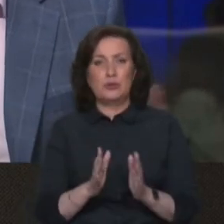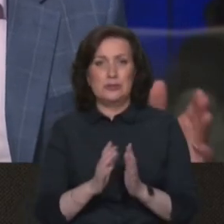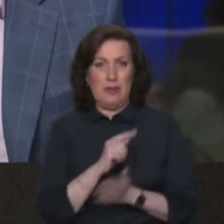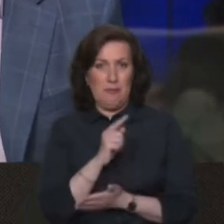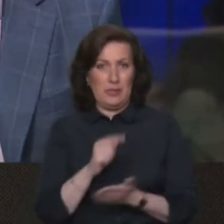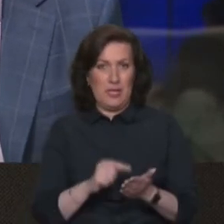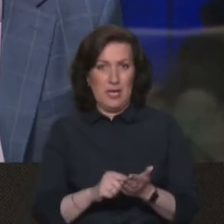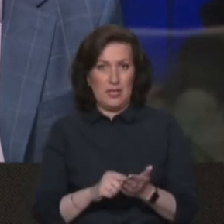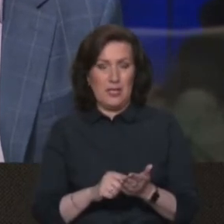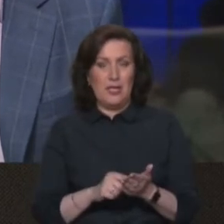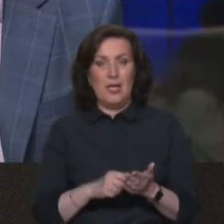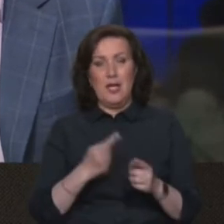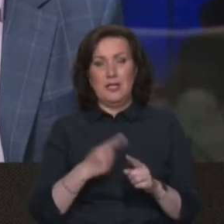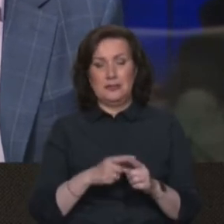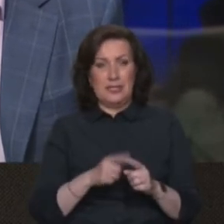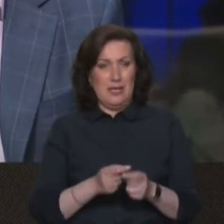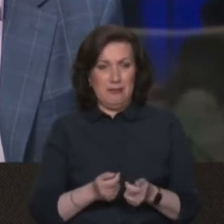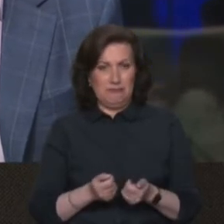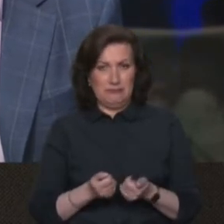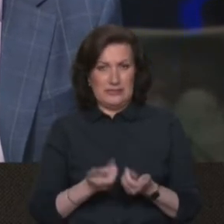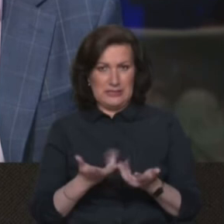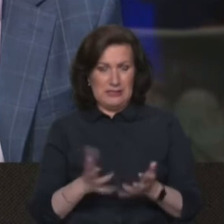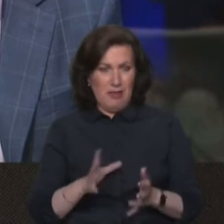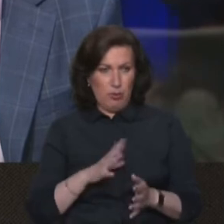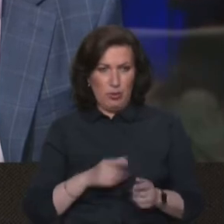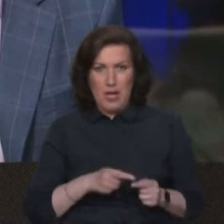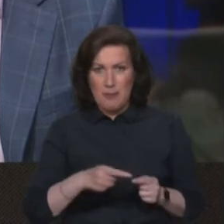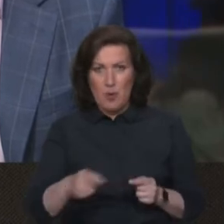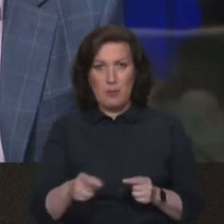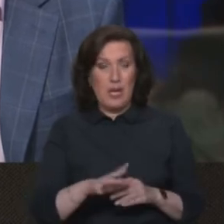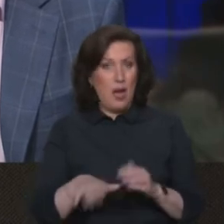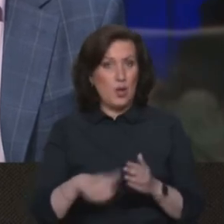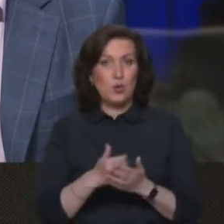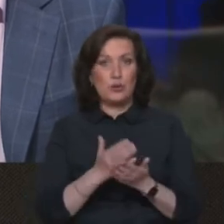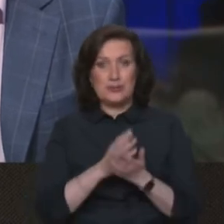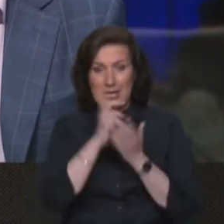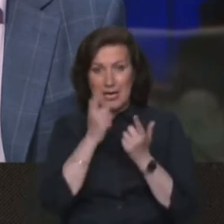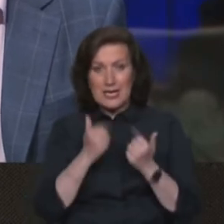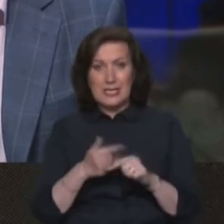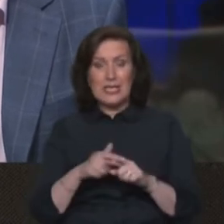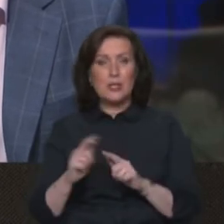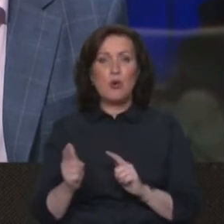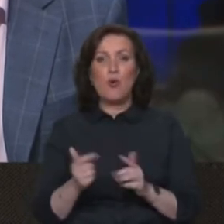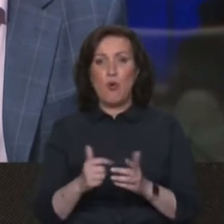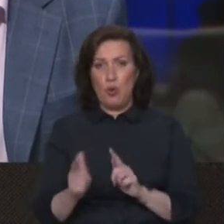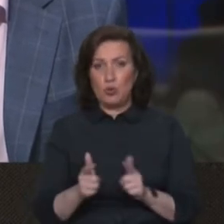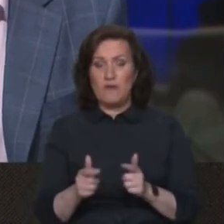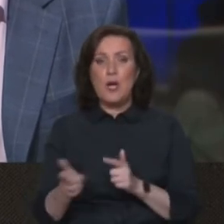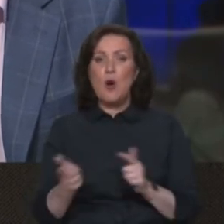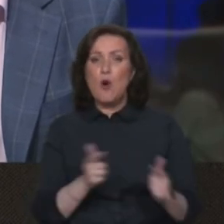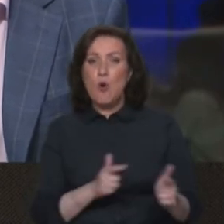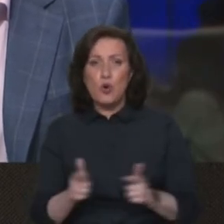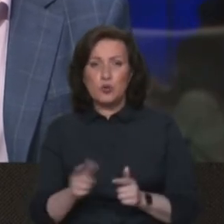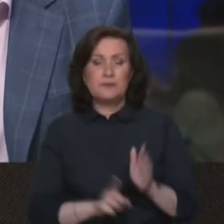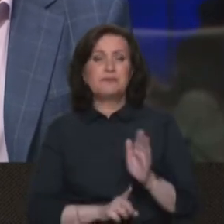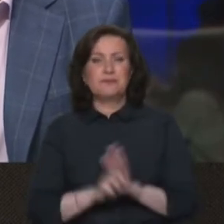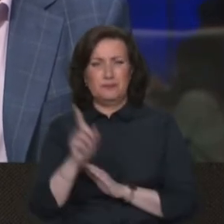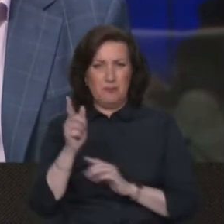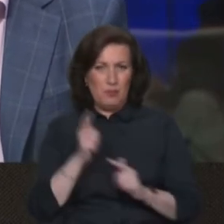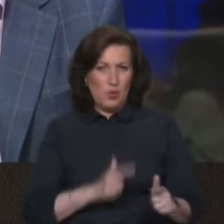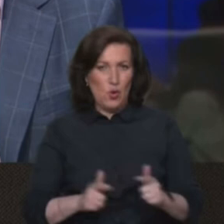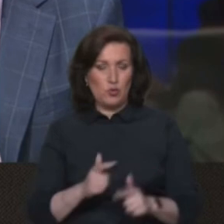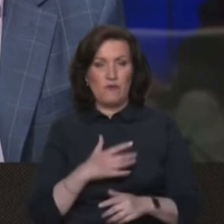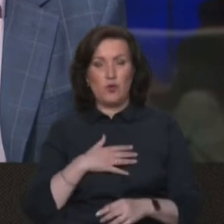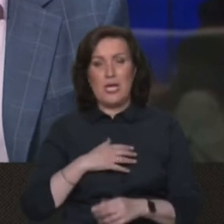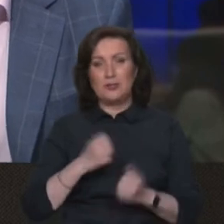питання, ціла епопея була, але ось досі є вже країни, які готові розпочати підготовку